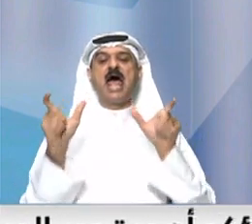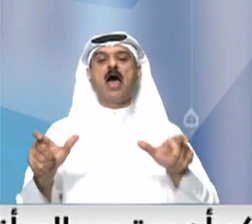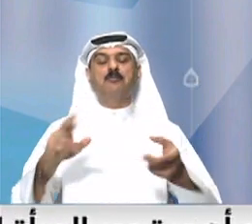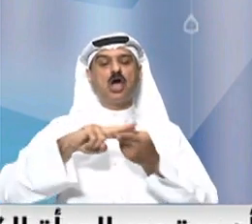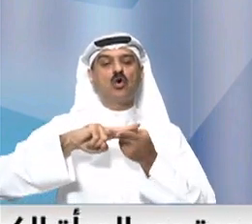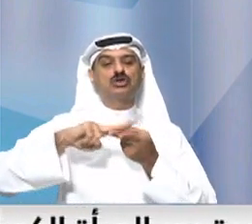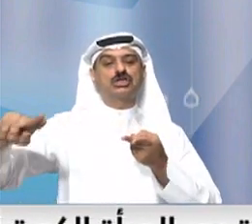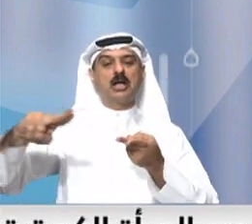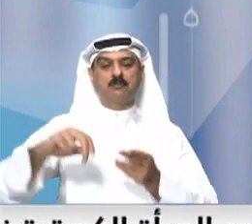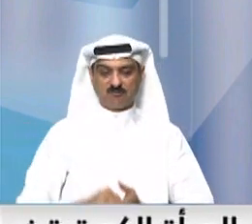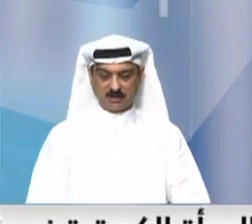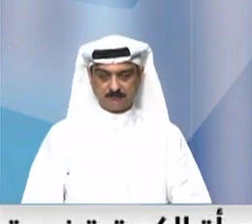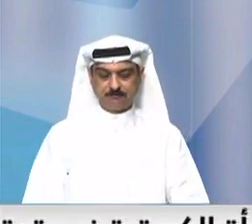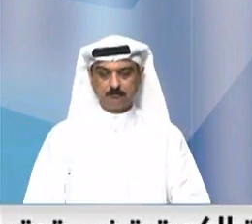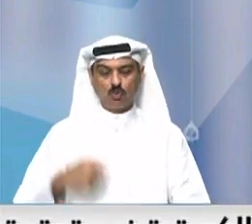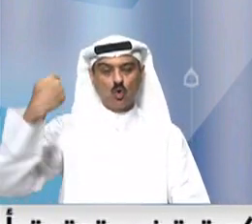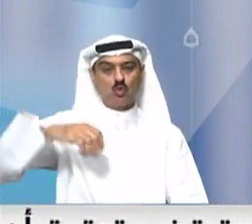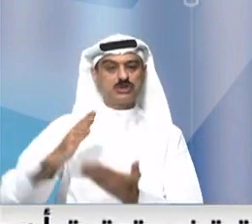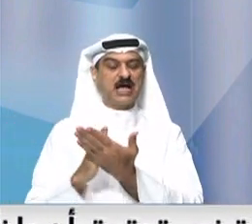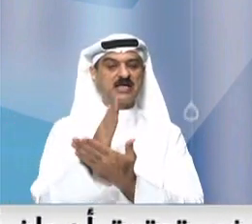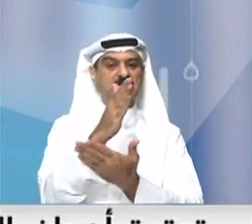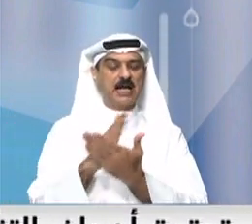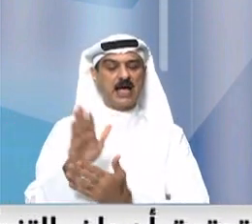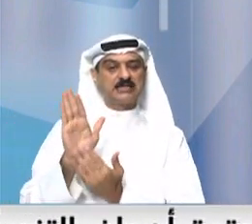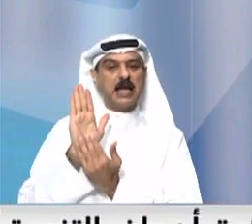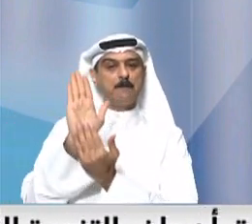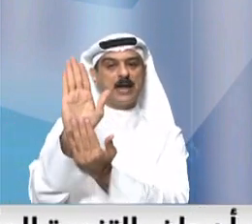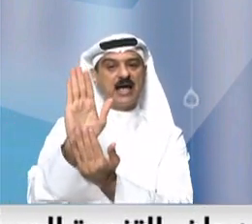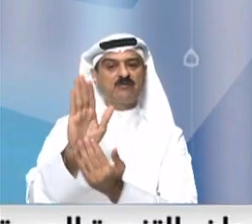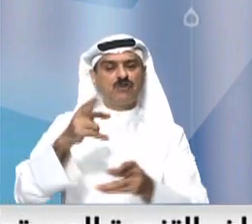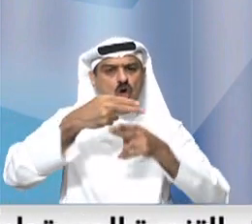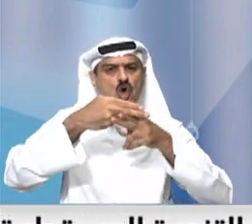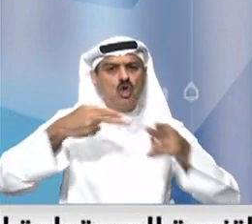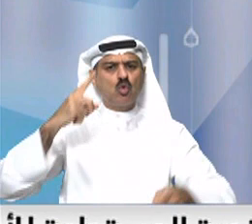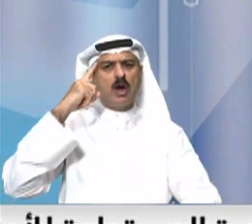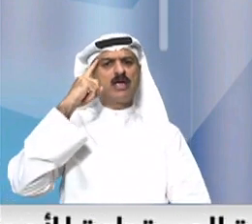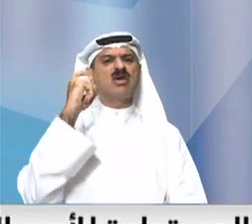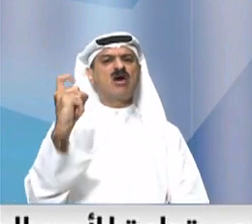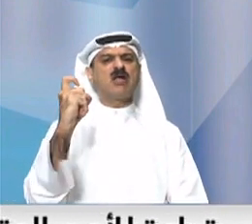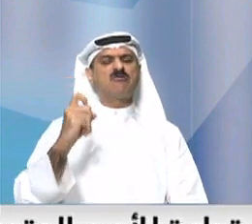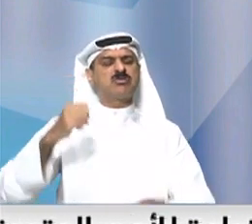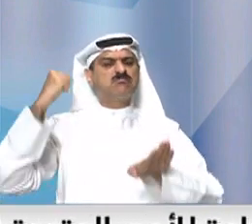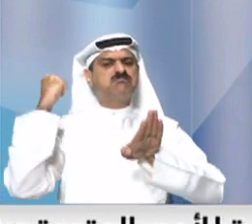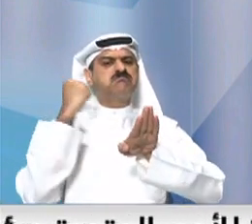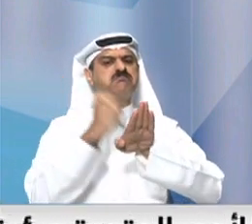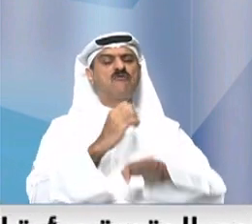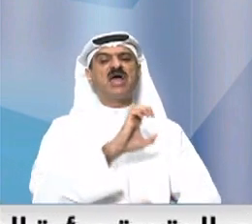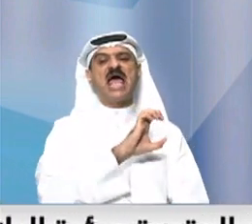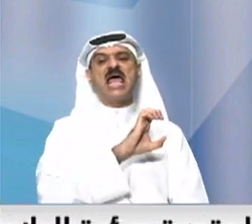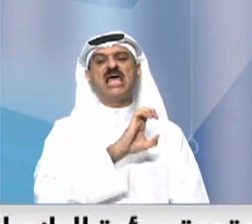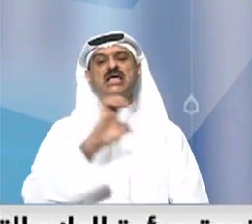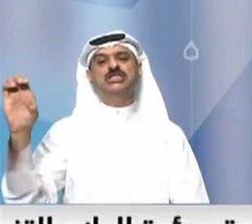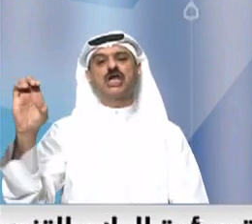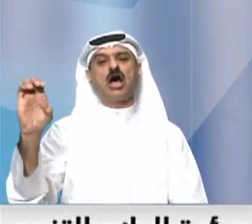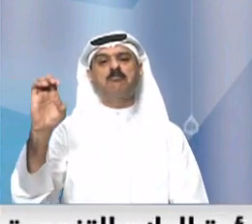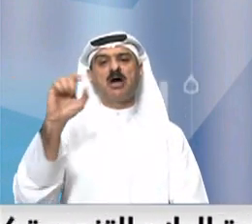وأكدت الوزارة في بيان لها اليوم رفض دولة الكويت لهذا الاعتداء الإجرامي ودعمها لما